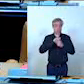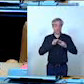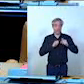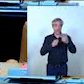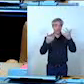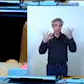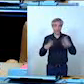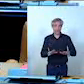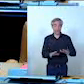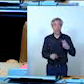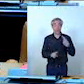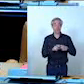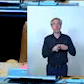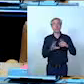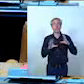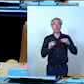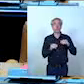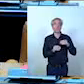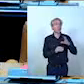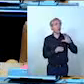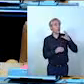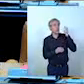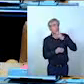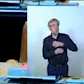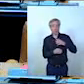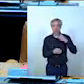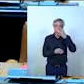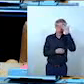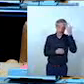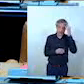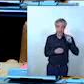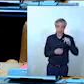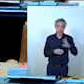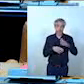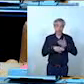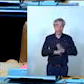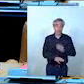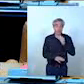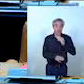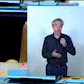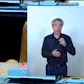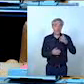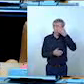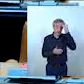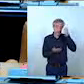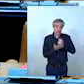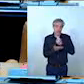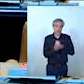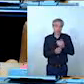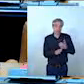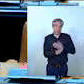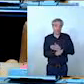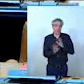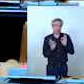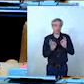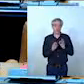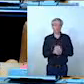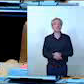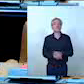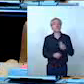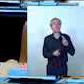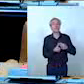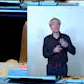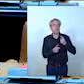confort thermique d'été dans les écoles prend forme, avec une série de tests dès cet été, j'espère juste avant l'été d'ailleurs, et une mise en